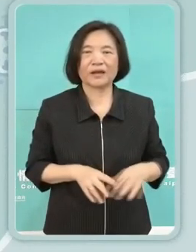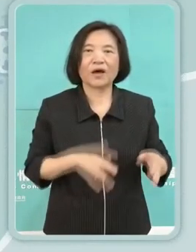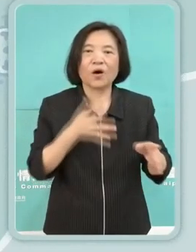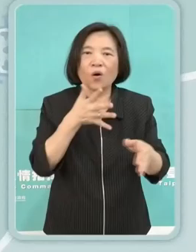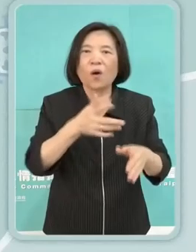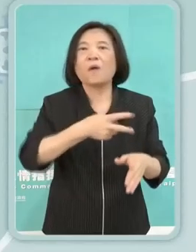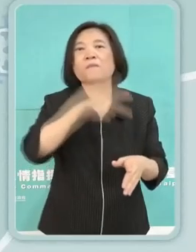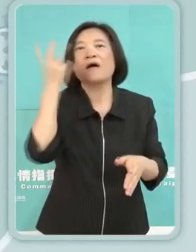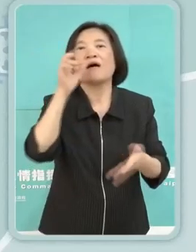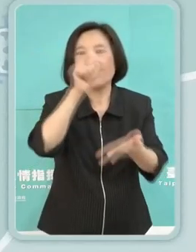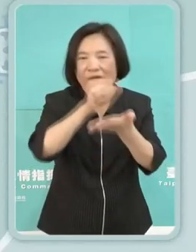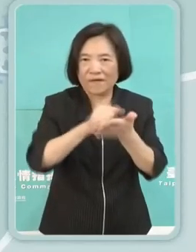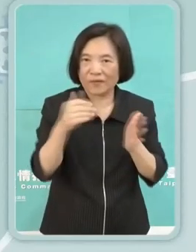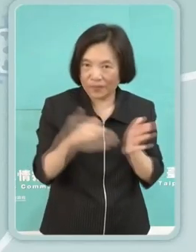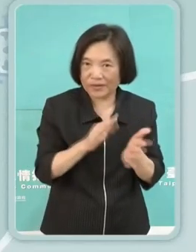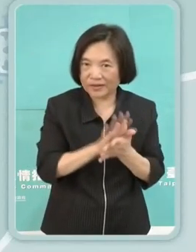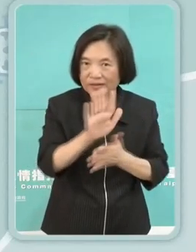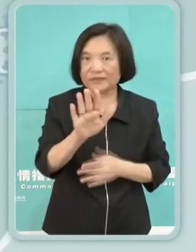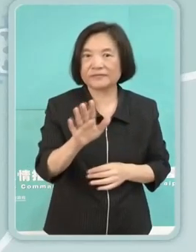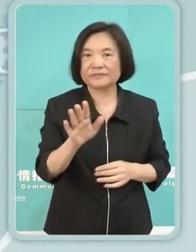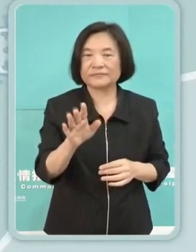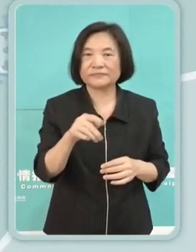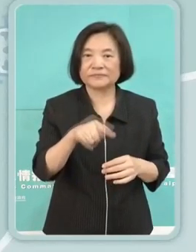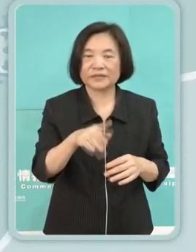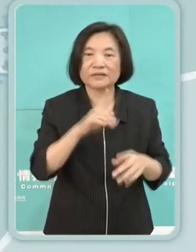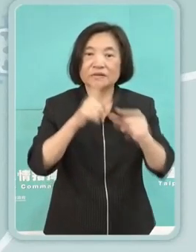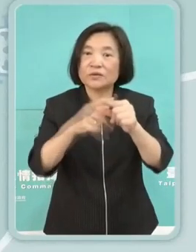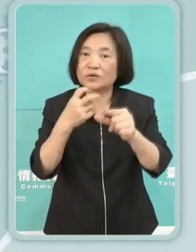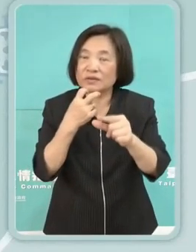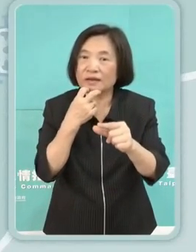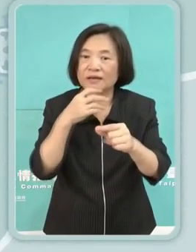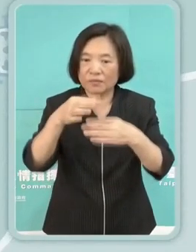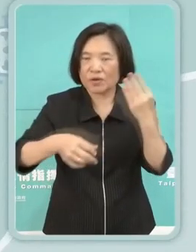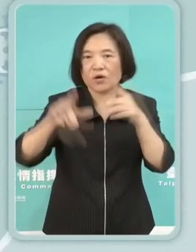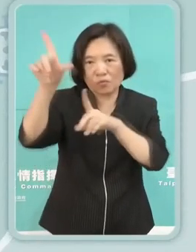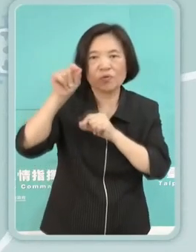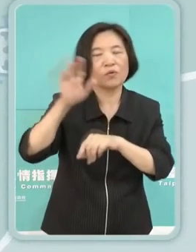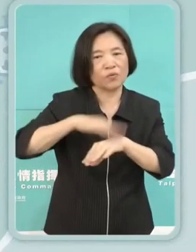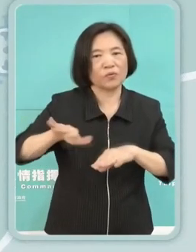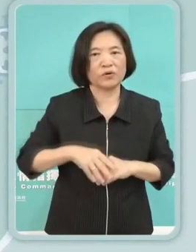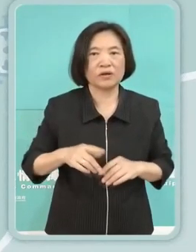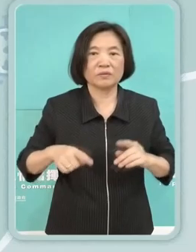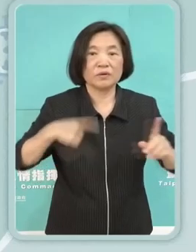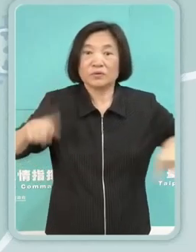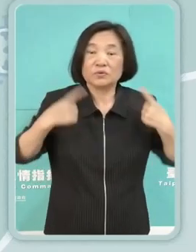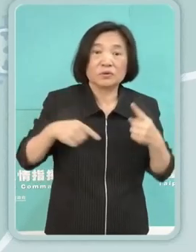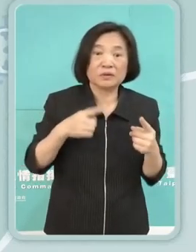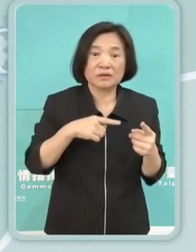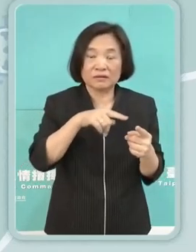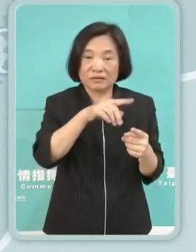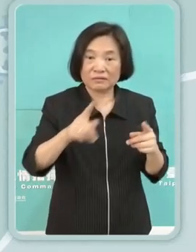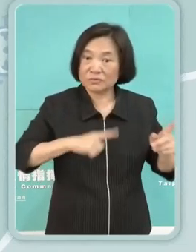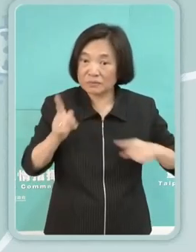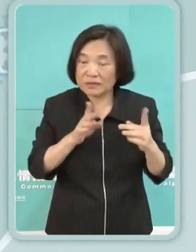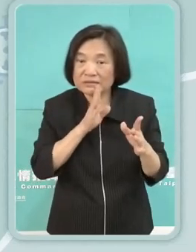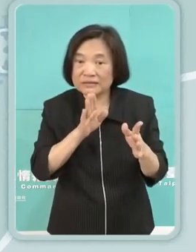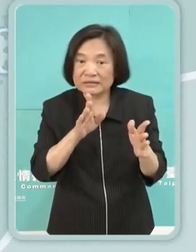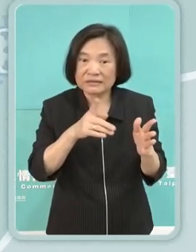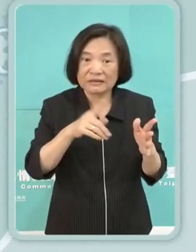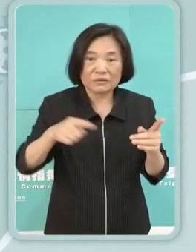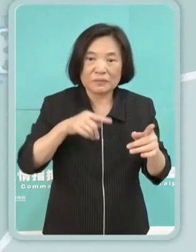触者加以框列。那框列是有中央的一些标准，也就是说不是什么人都会被框列，而是跟他有一